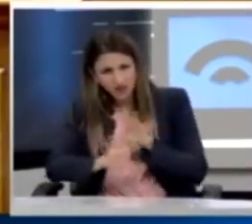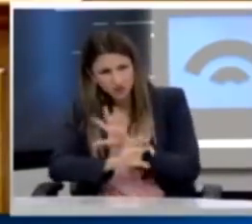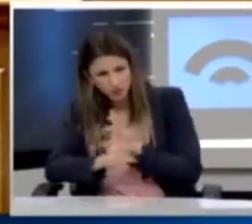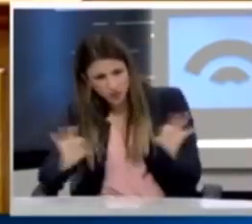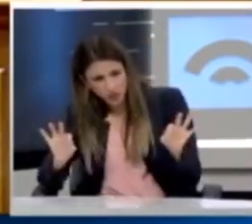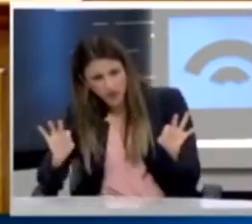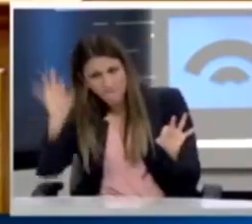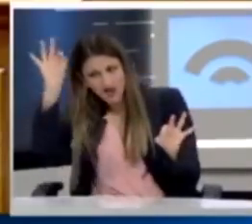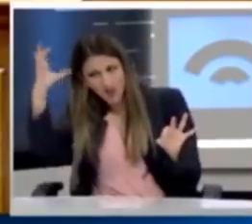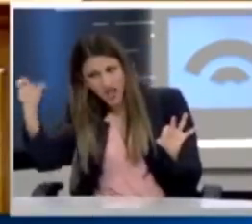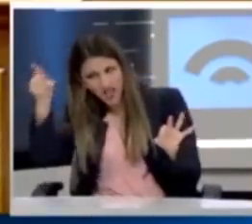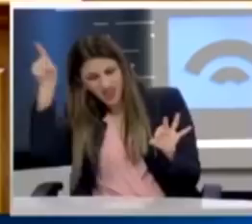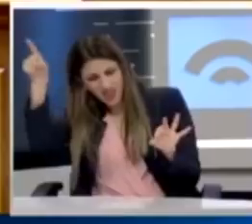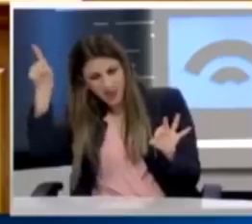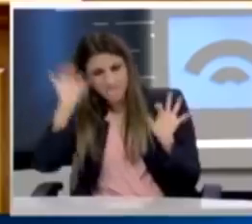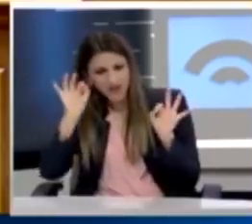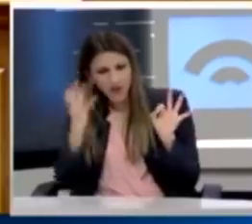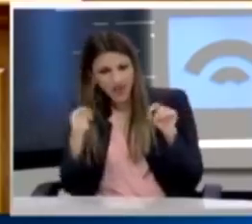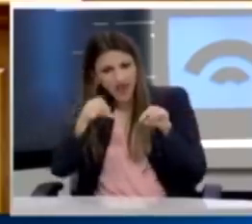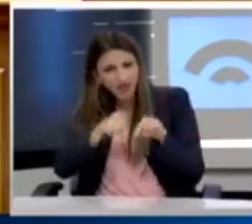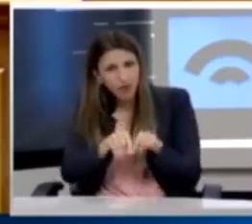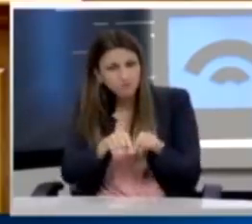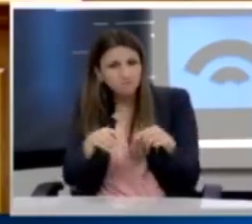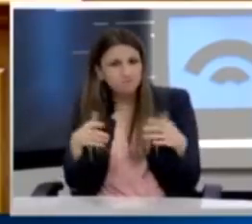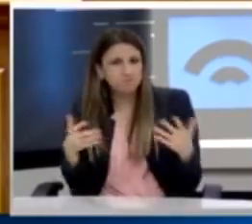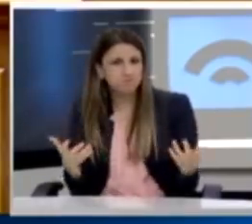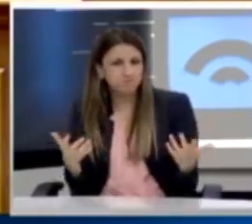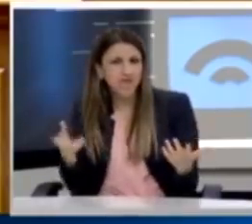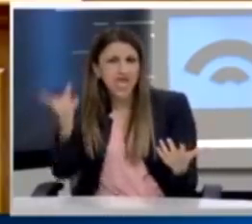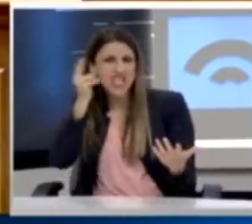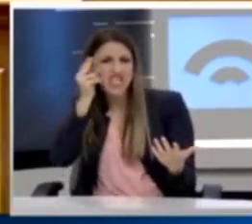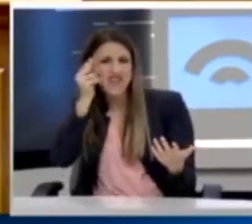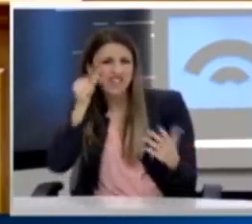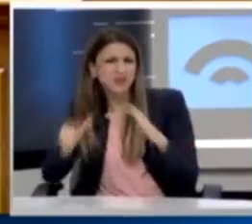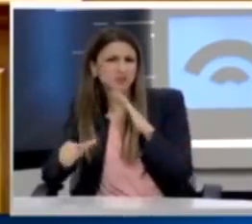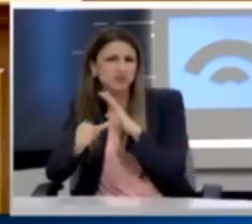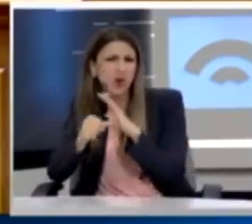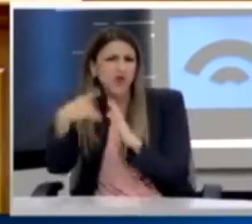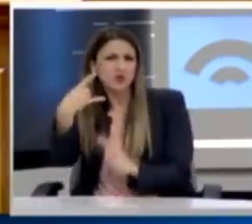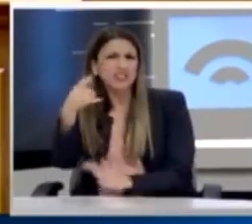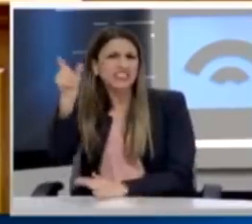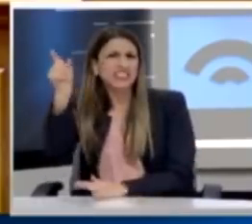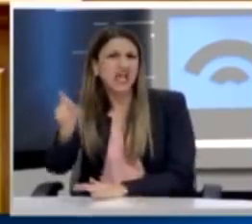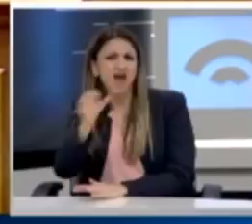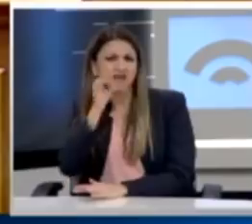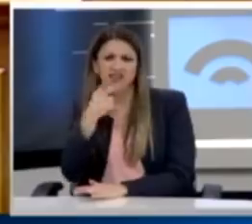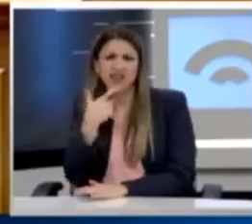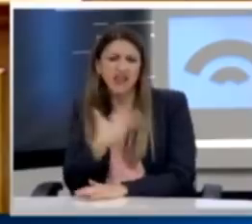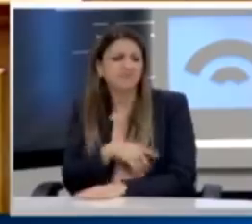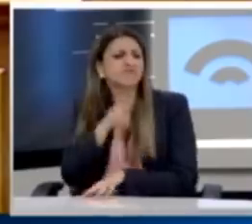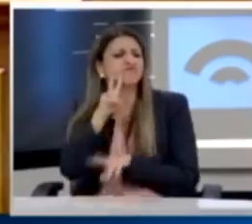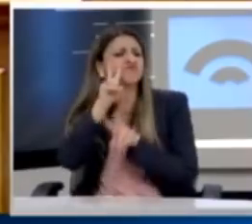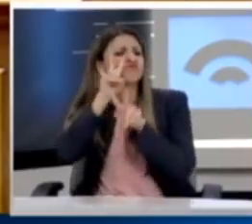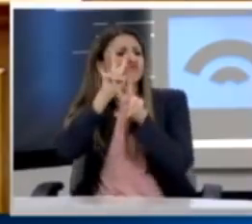χώρα μας. Οι όροι αυτοί στη Φύρωμα αξιοποιούνται από την κυβέρνηση ΖΑΕΦ για να πιστοποιήσουν την